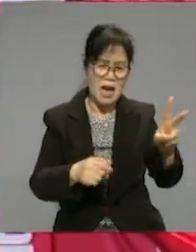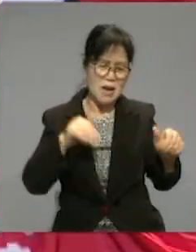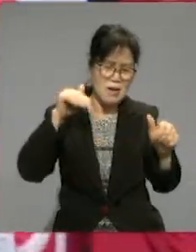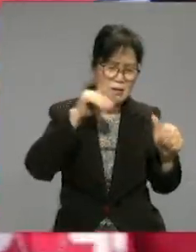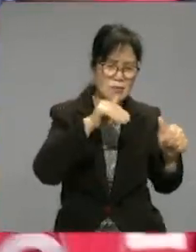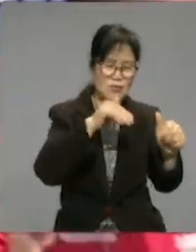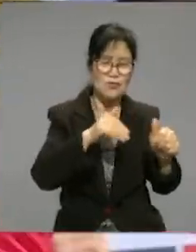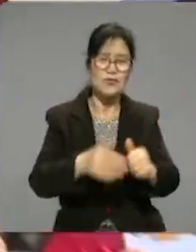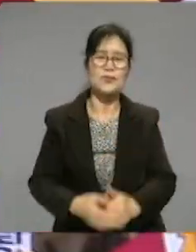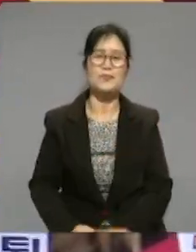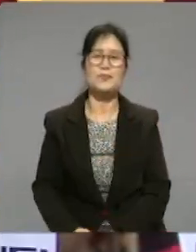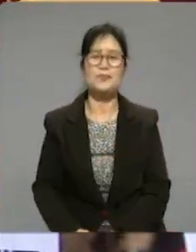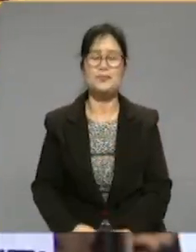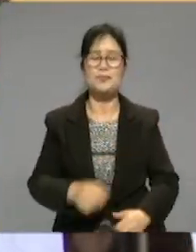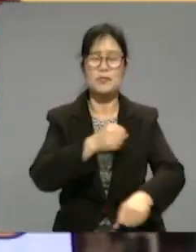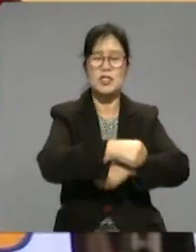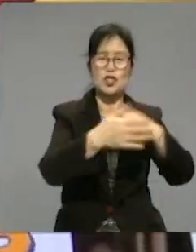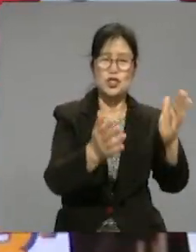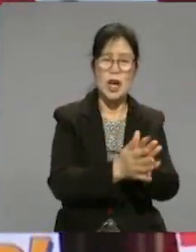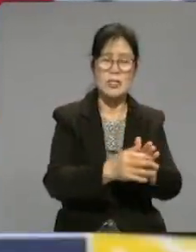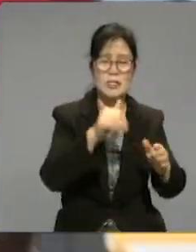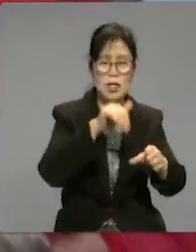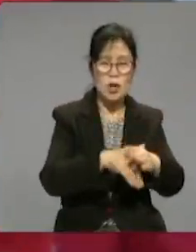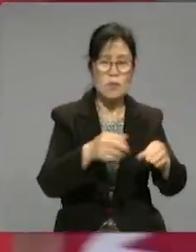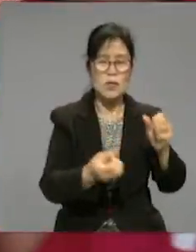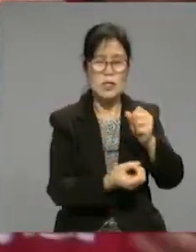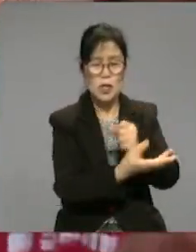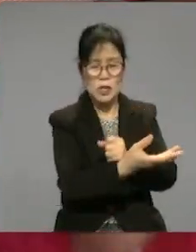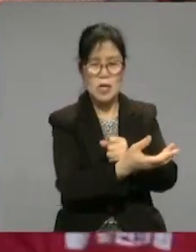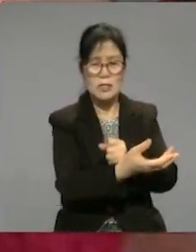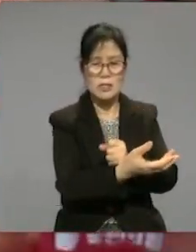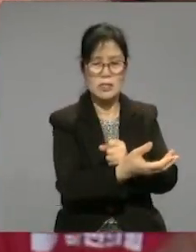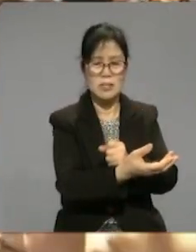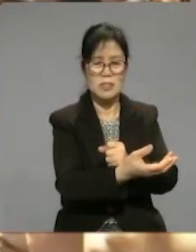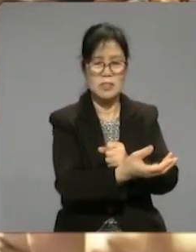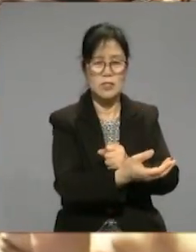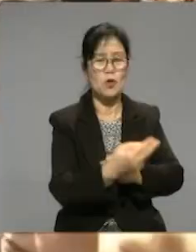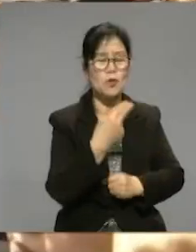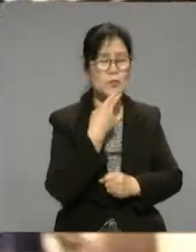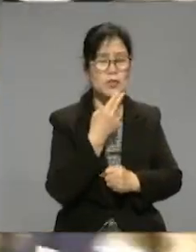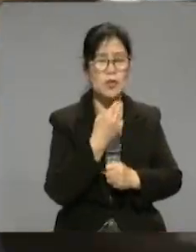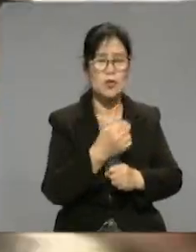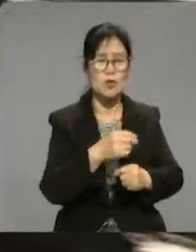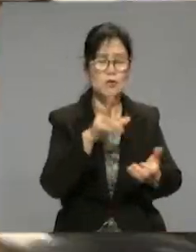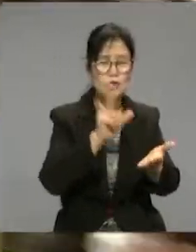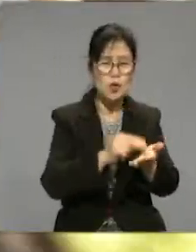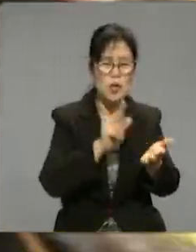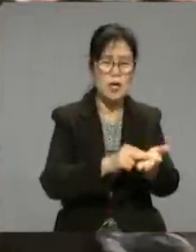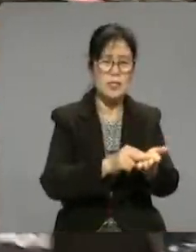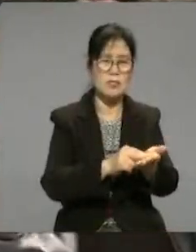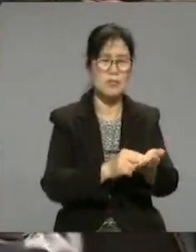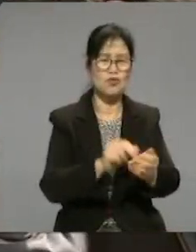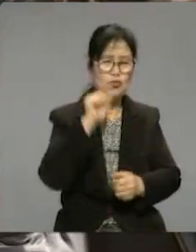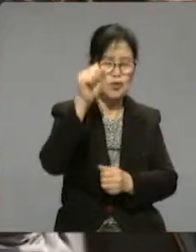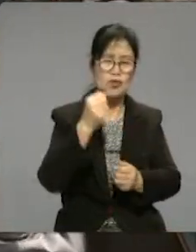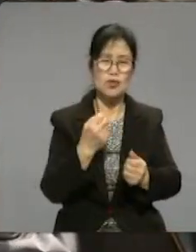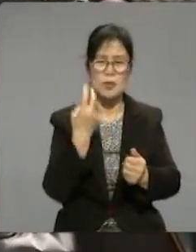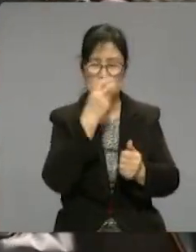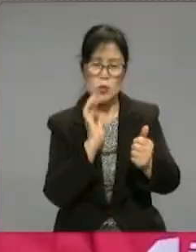끌어올렸습니다. 민주당이 선거판세에 영향이 없다며 논란이 된 후보들을 비호하고 있다고